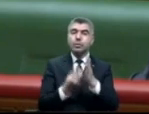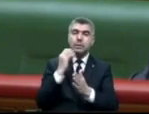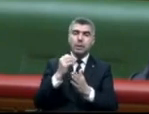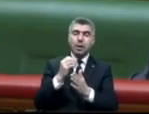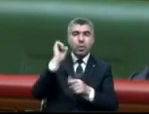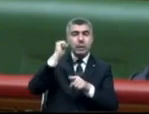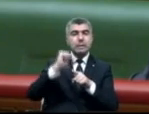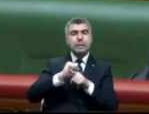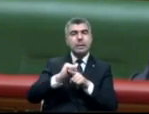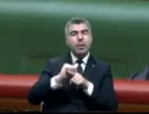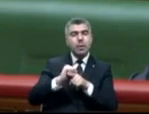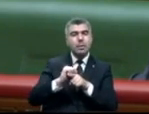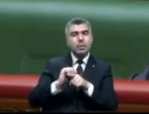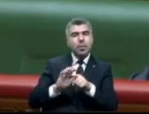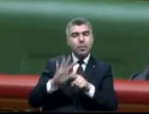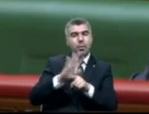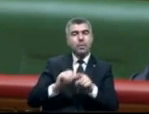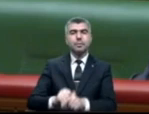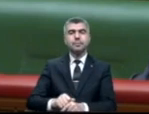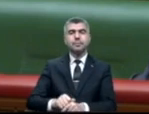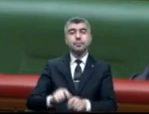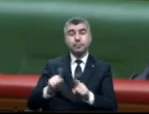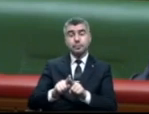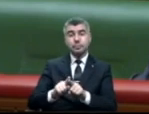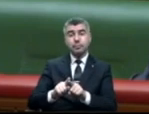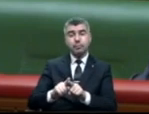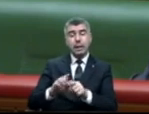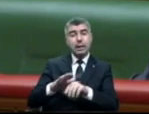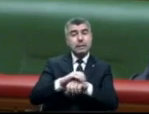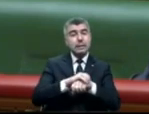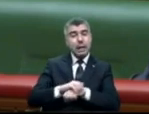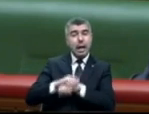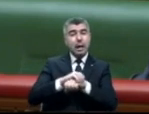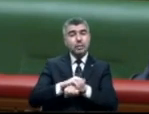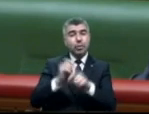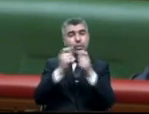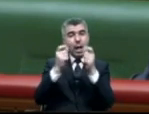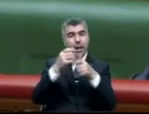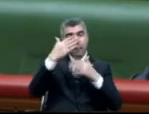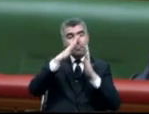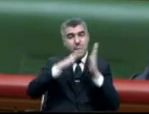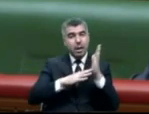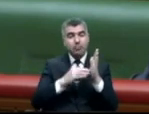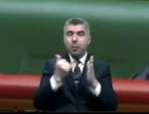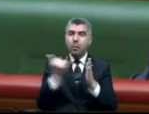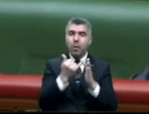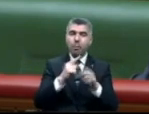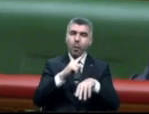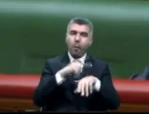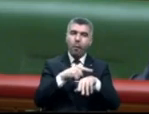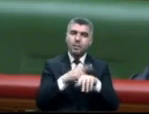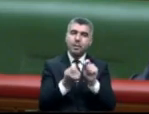منظومة التكوين المهني. وبذلك فإننا نرى في الاتحاد العام مقاولات المغرب أنه حان الوقت إلى تسجيل انتقال